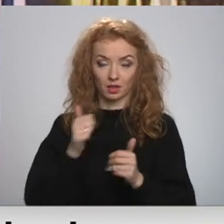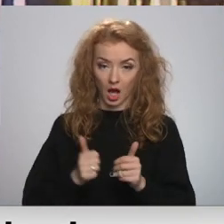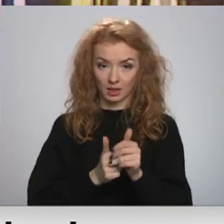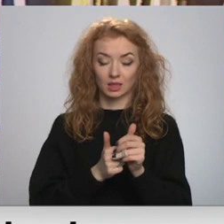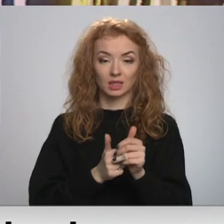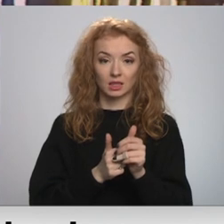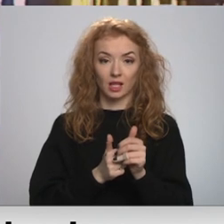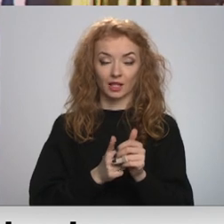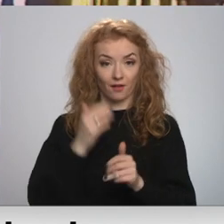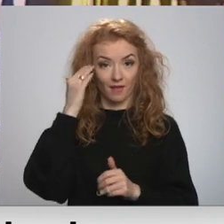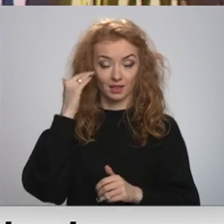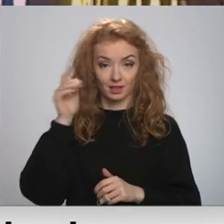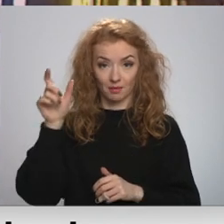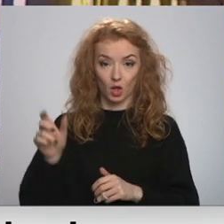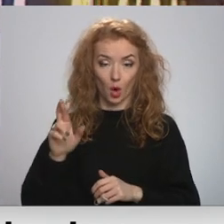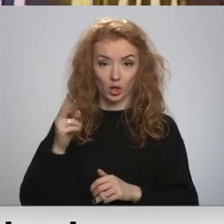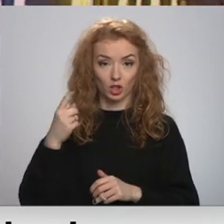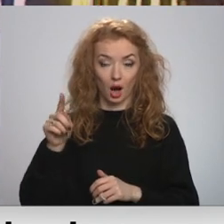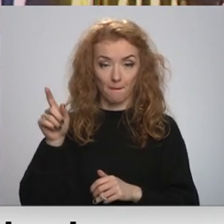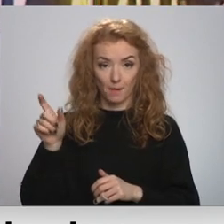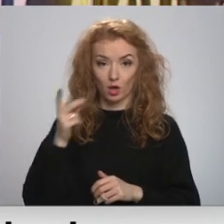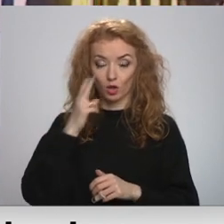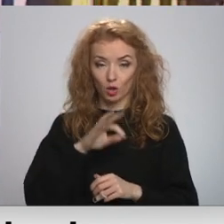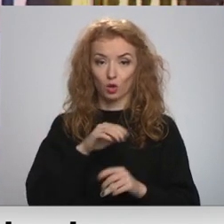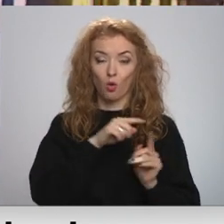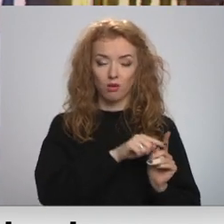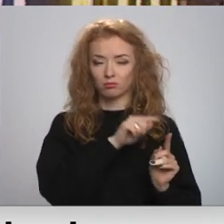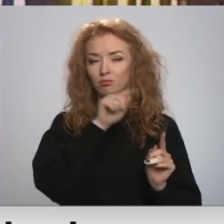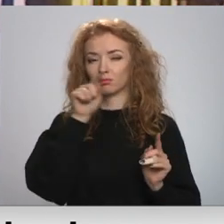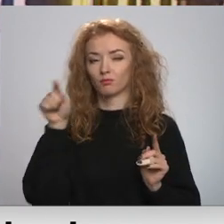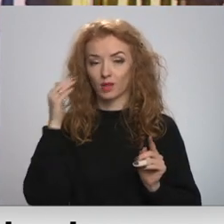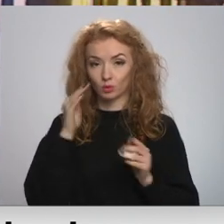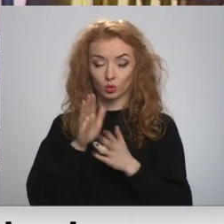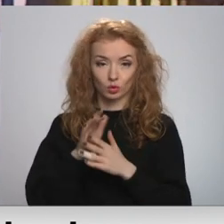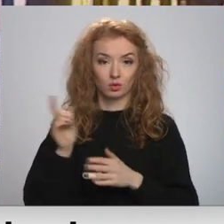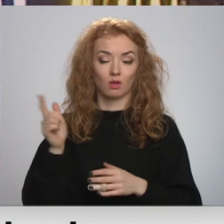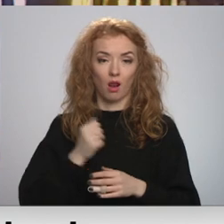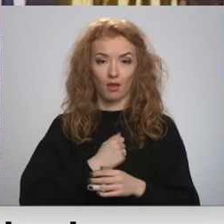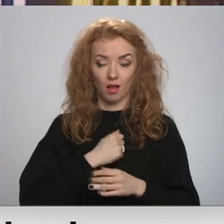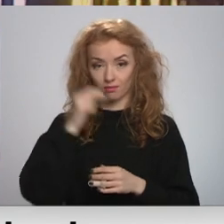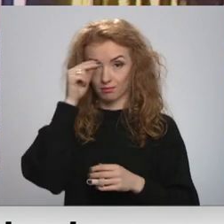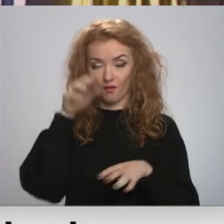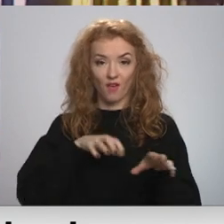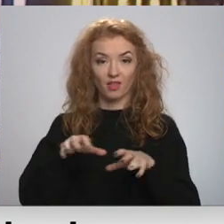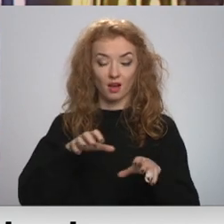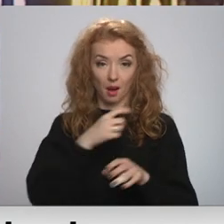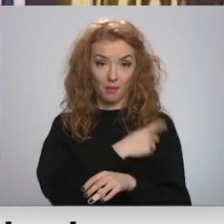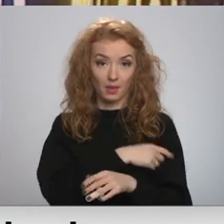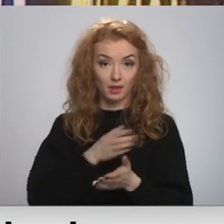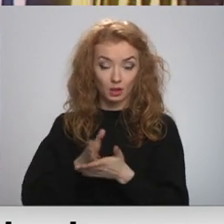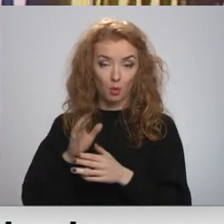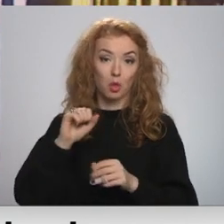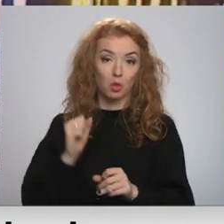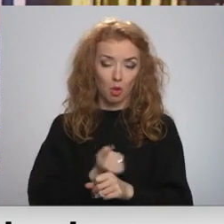laikā. Ventspilnieks Roberts Škapars no Latvijas rietumiem devās uz Latgalu un studēja veterināru medicīnu, taču tad tomēr izlēma